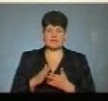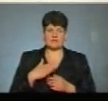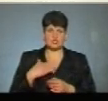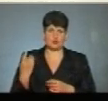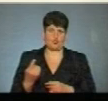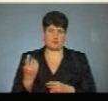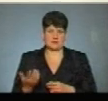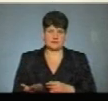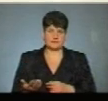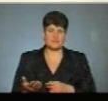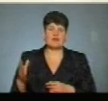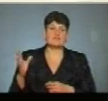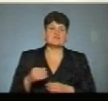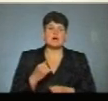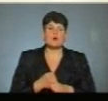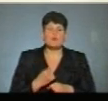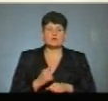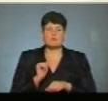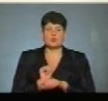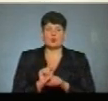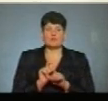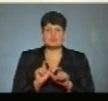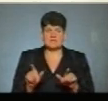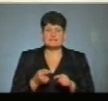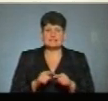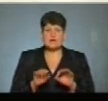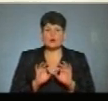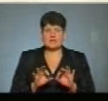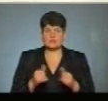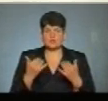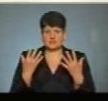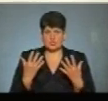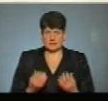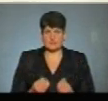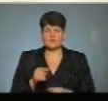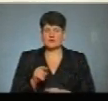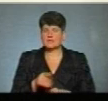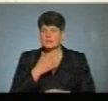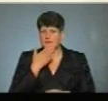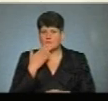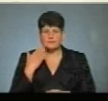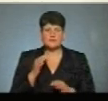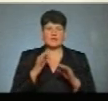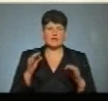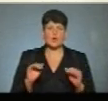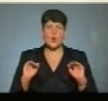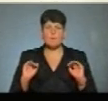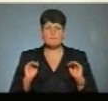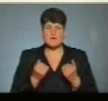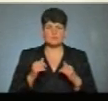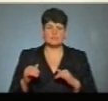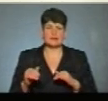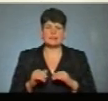які перебувають у нашій області. Вся робота блокпостів – це роз'яснювання на сьогоднішній день, і вона не має